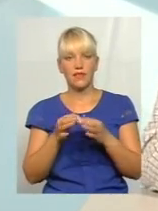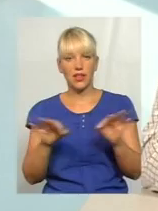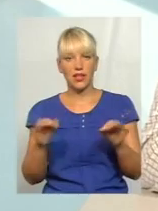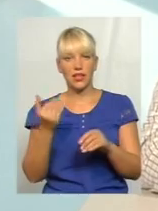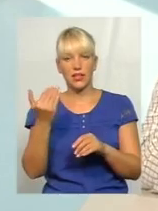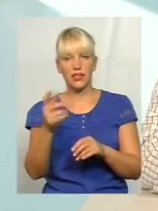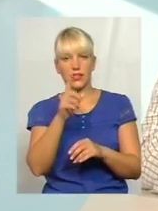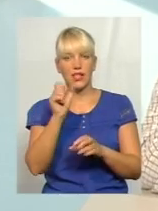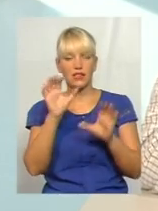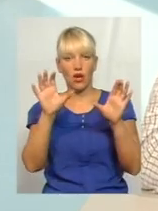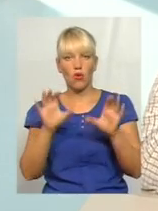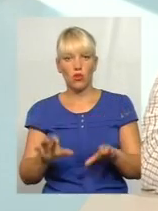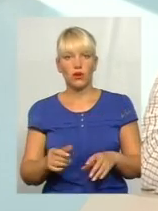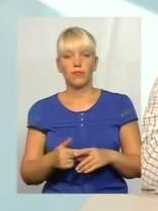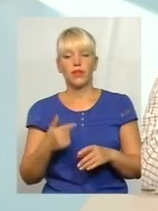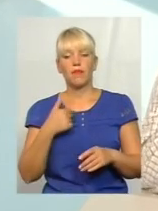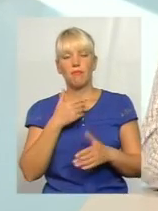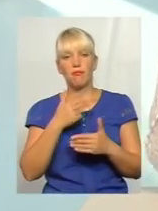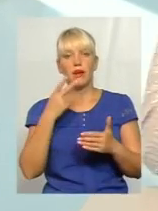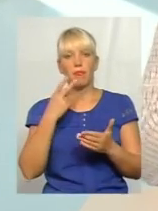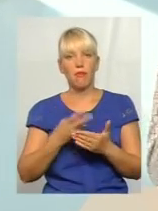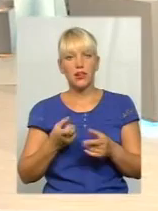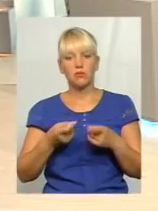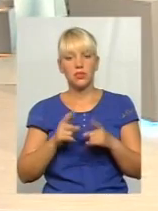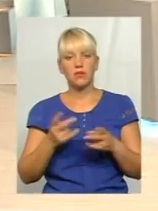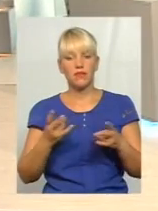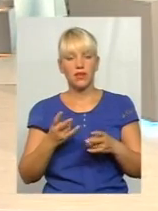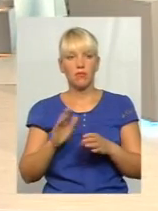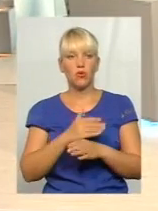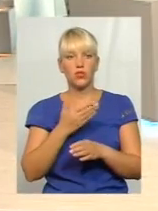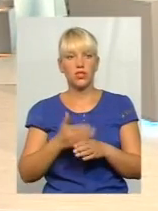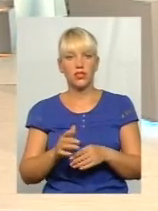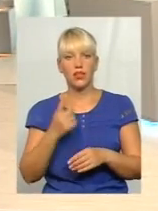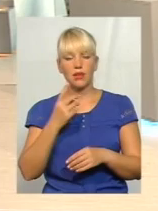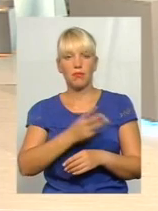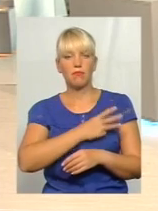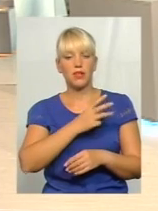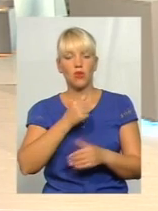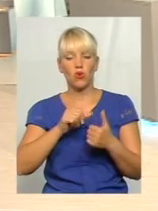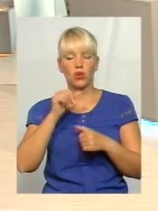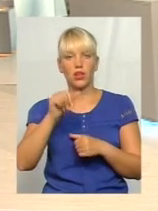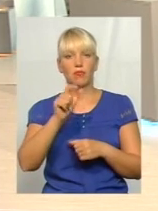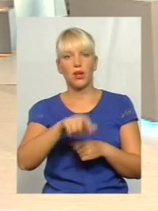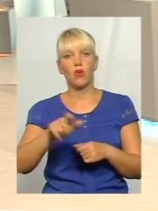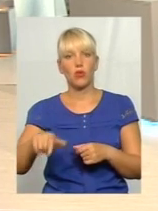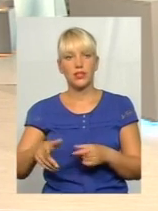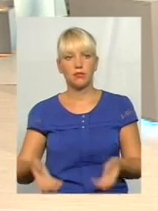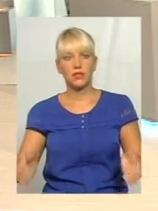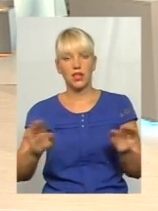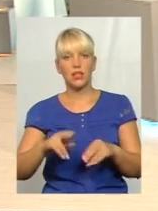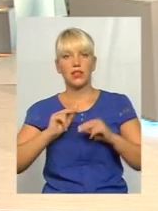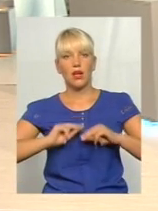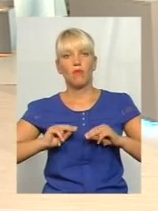що насправді у нас Треба розрізняти дві речі перше бажання окремих осіб ее залишитись на